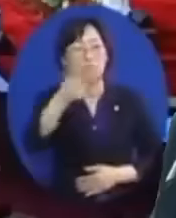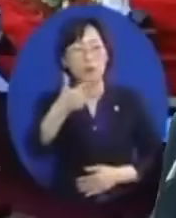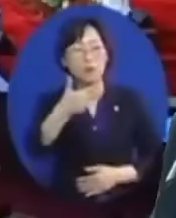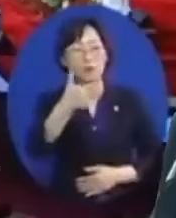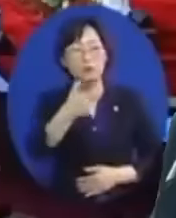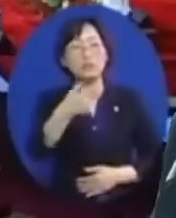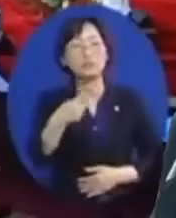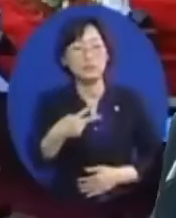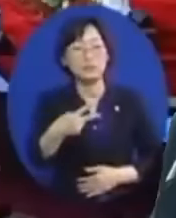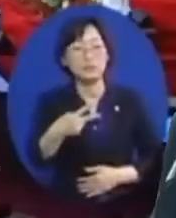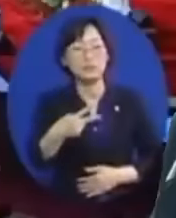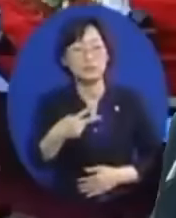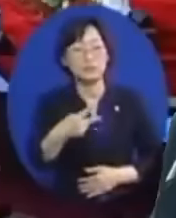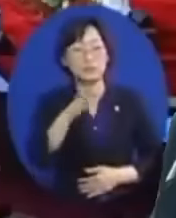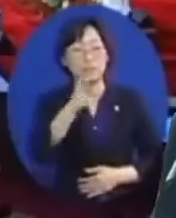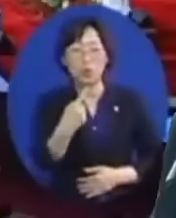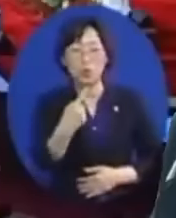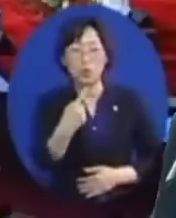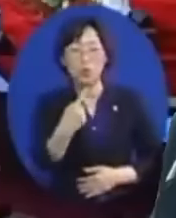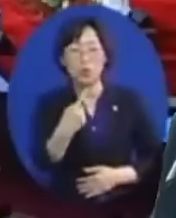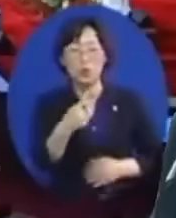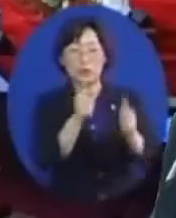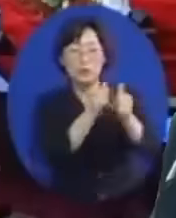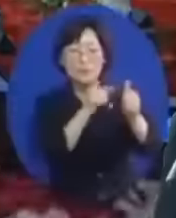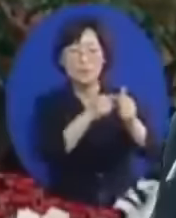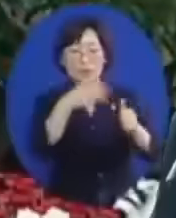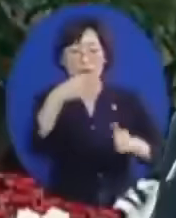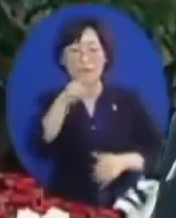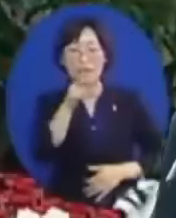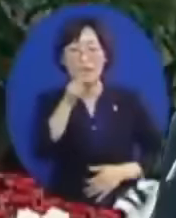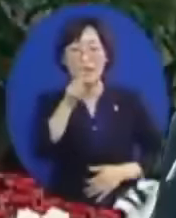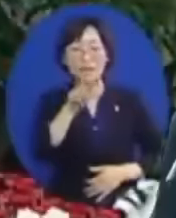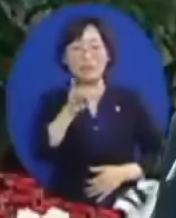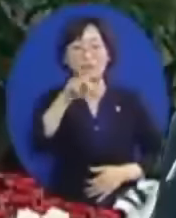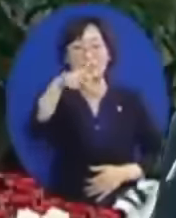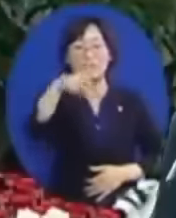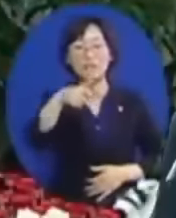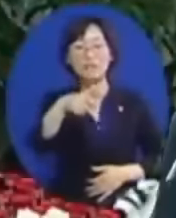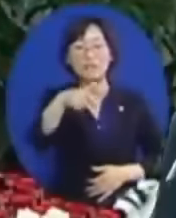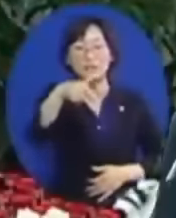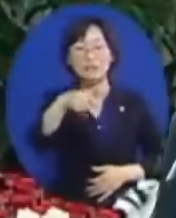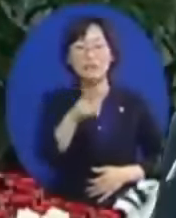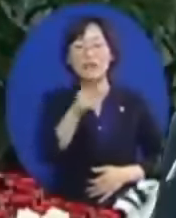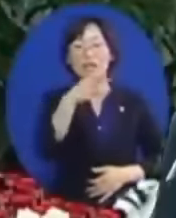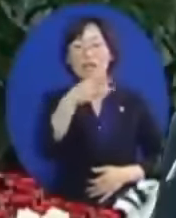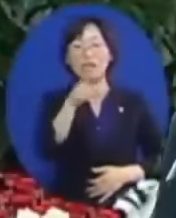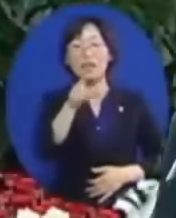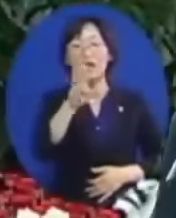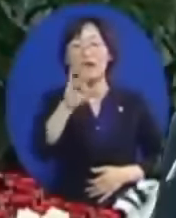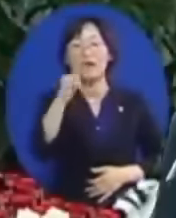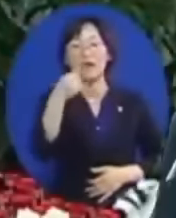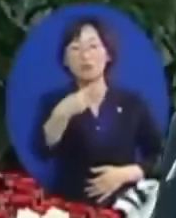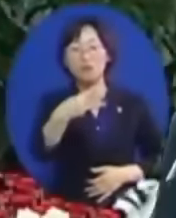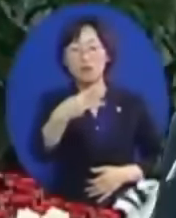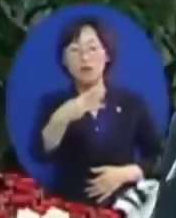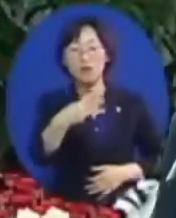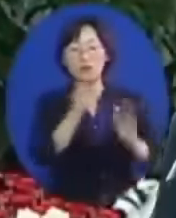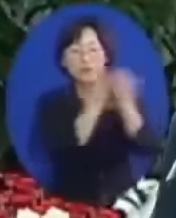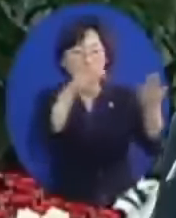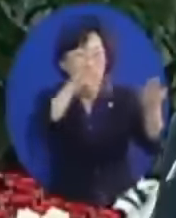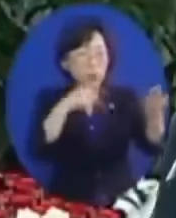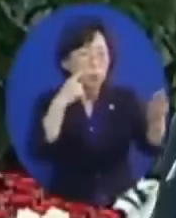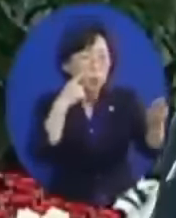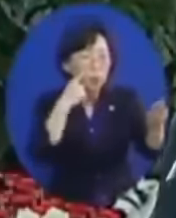1862년에 간행한 빅톨 유교의 레미제라블이라는 소설책에서 발견하고 굉장히 감동을 입었습니다.